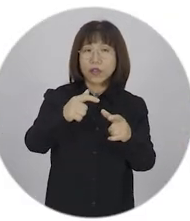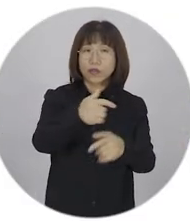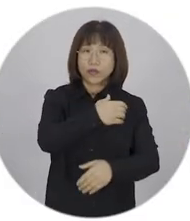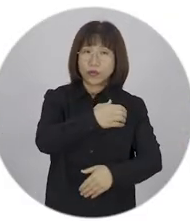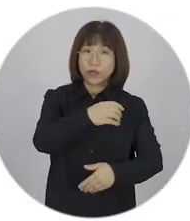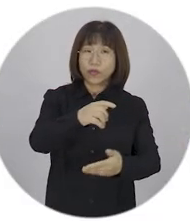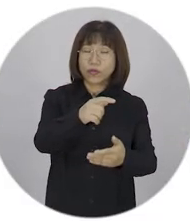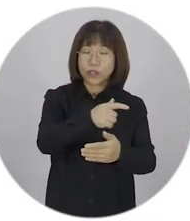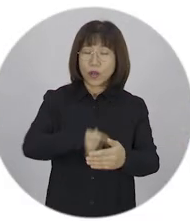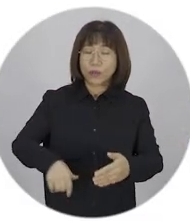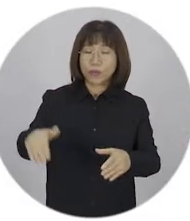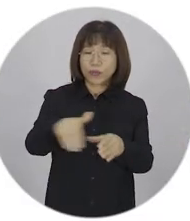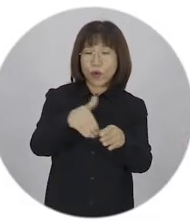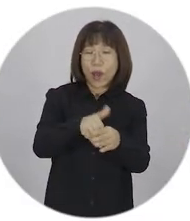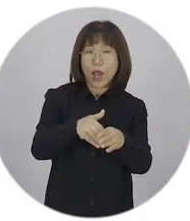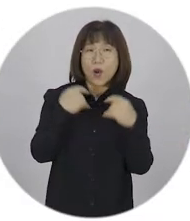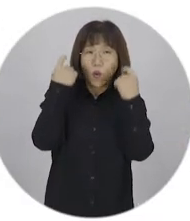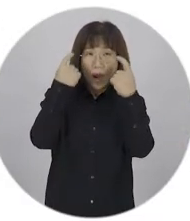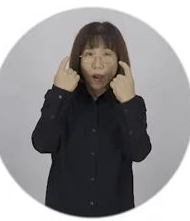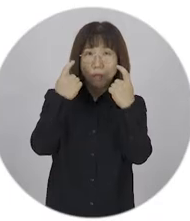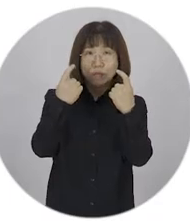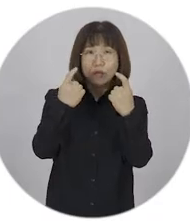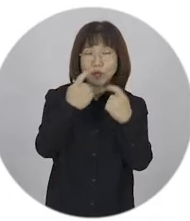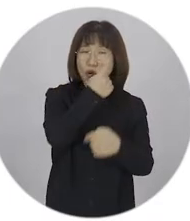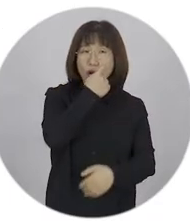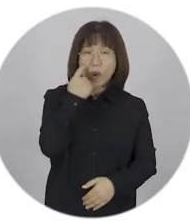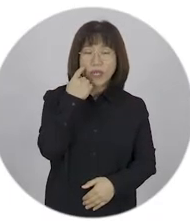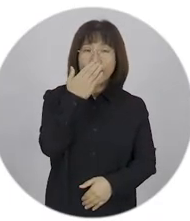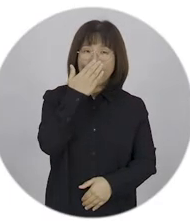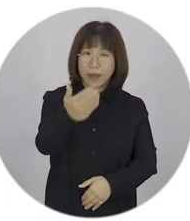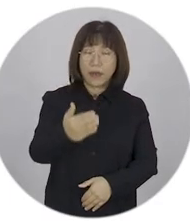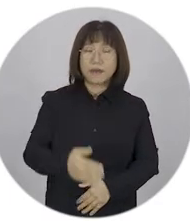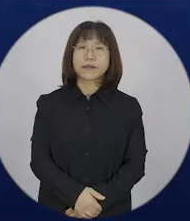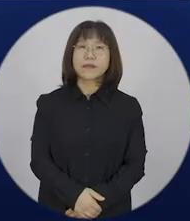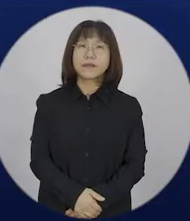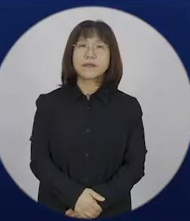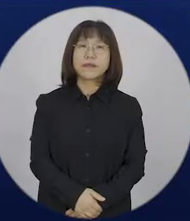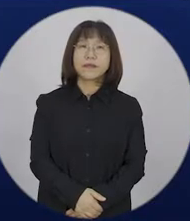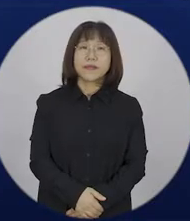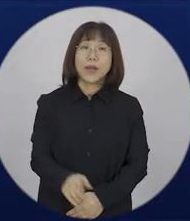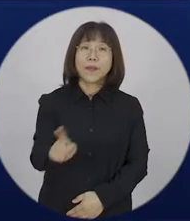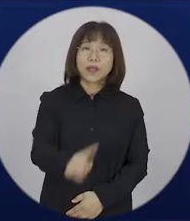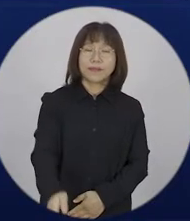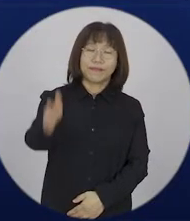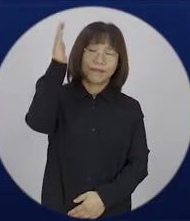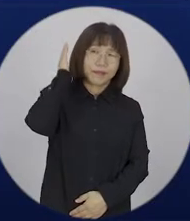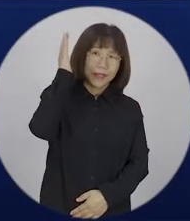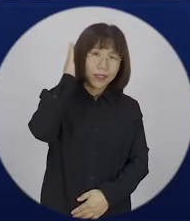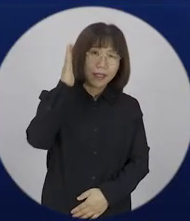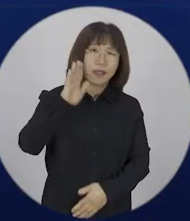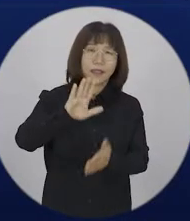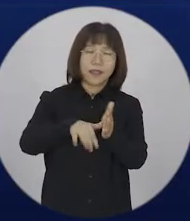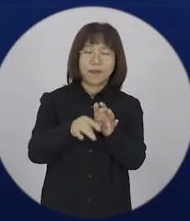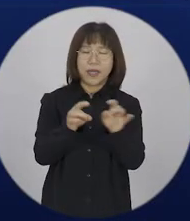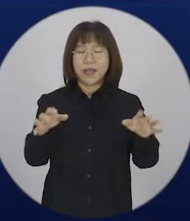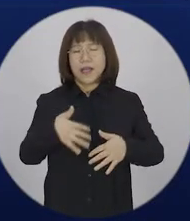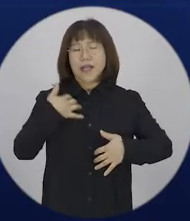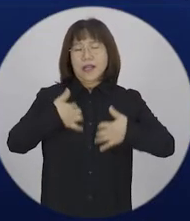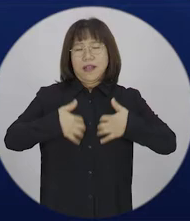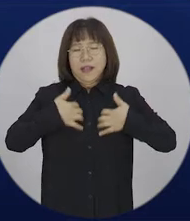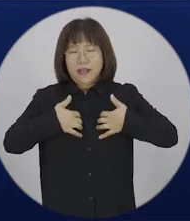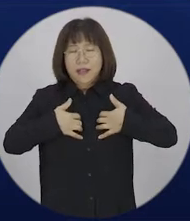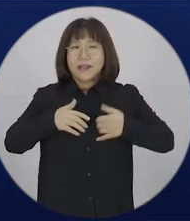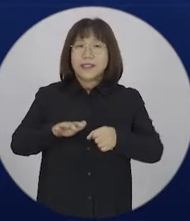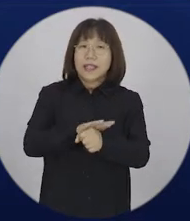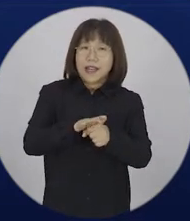문화관광 블로그 공지사항에서 확인할 수 있습니다. 개최 때마다 구민들의 뜨거운 사랑을 받고